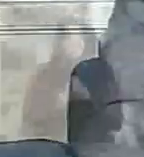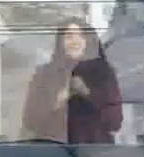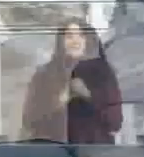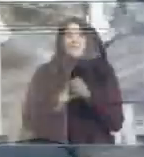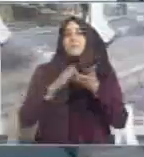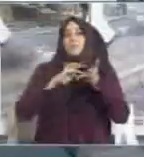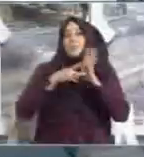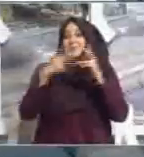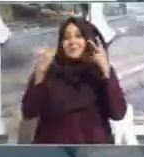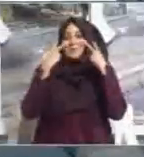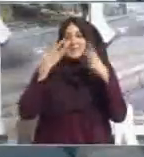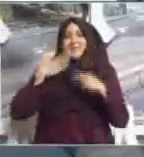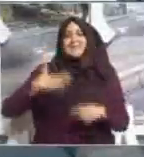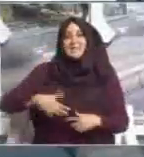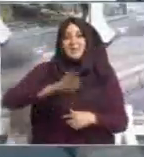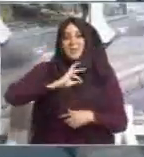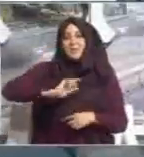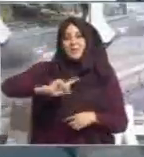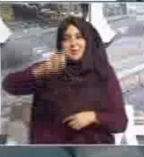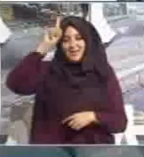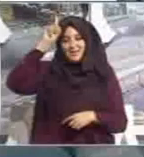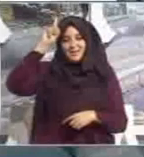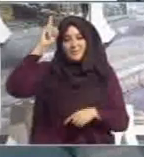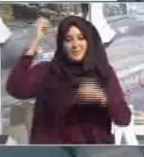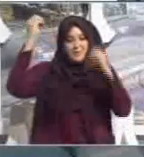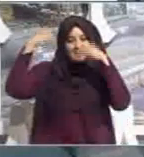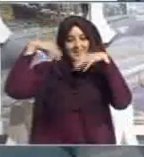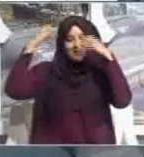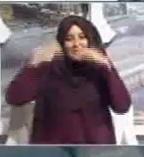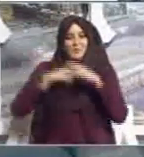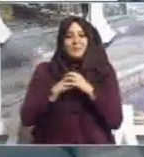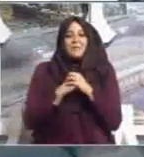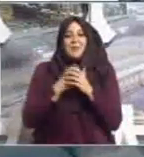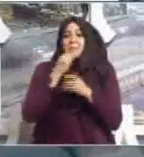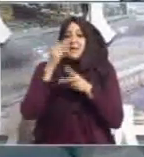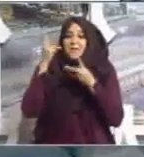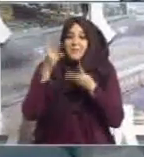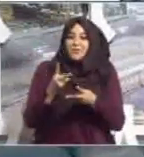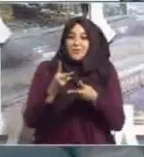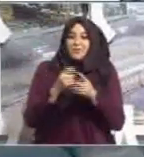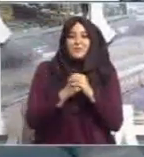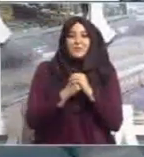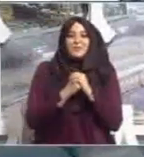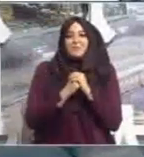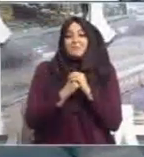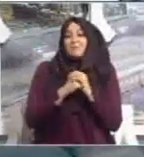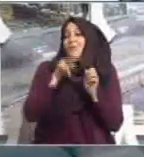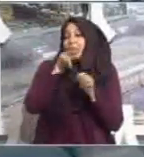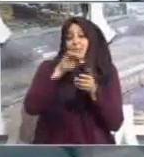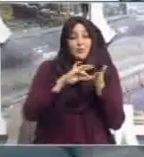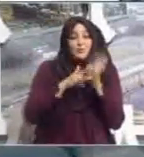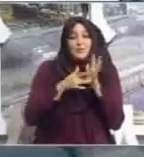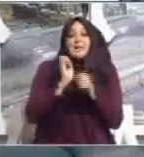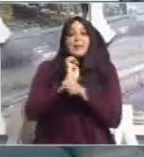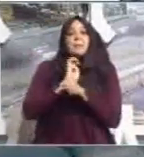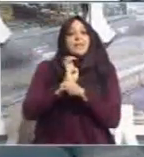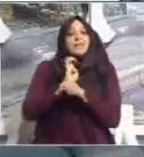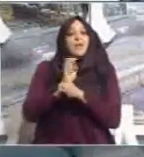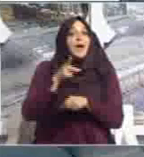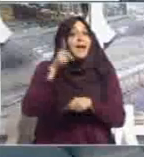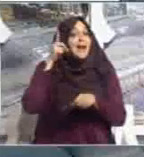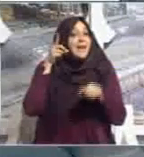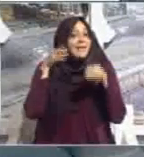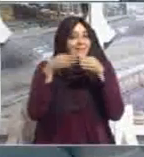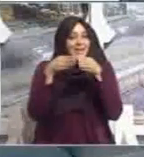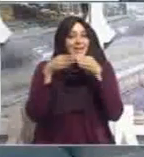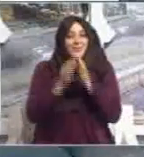هذه كرام، السلام عليكم ورحمة الله وبركاته، وأهلا وسهلا بكم في حصتكم